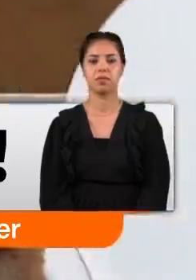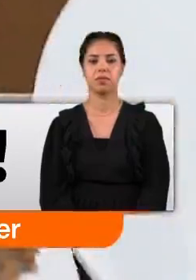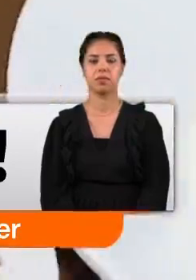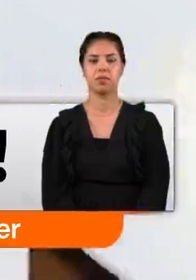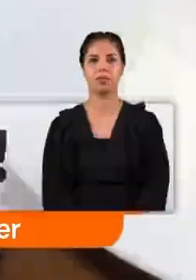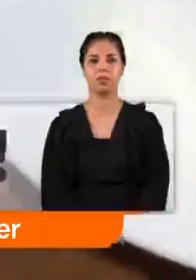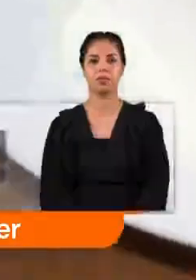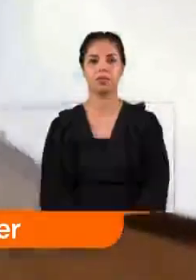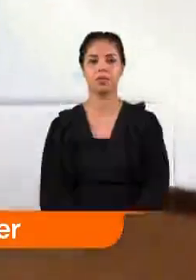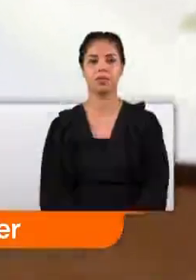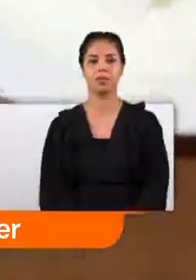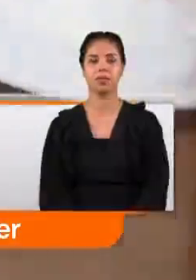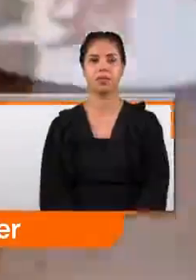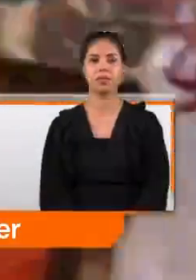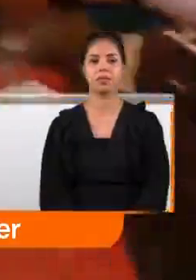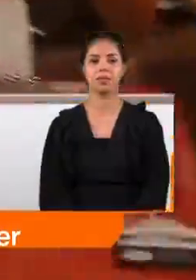ediyoruz.